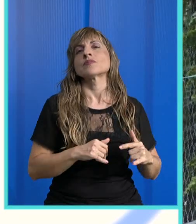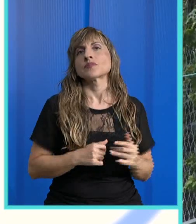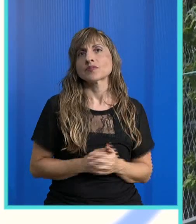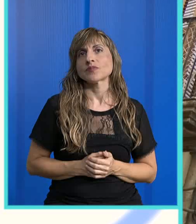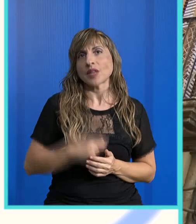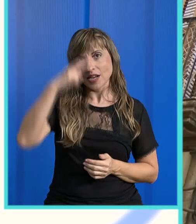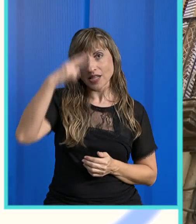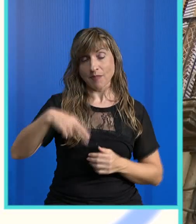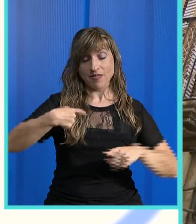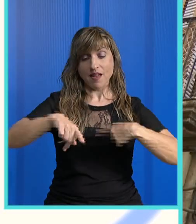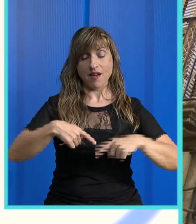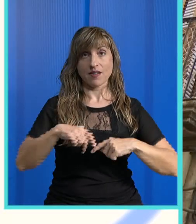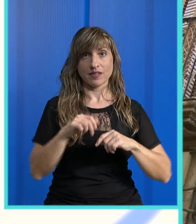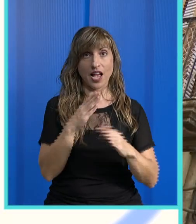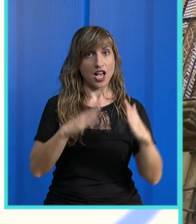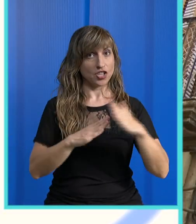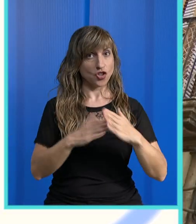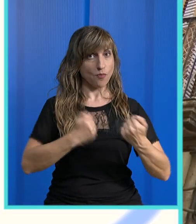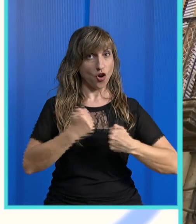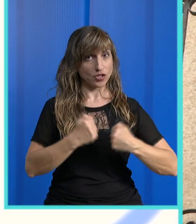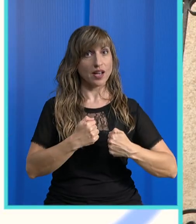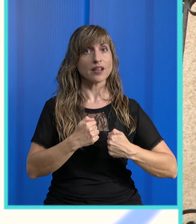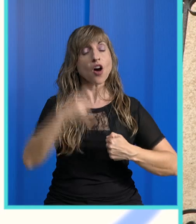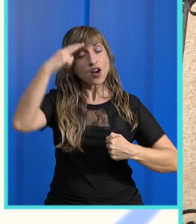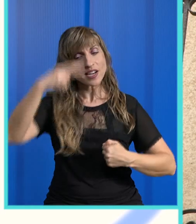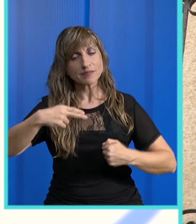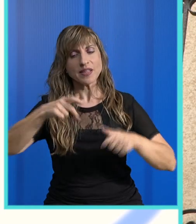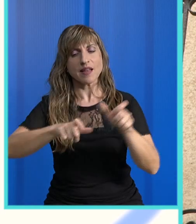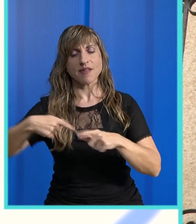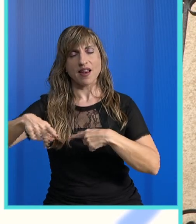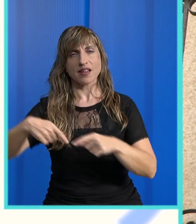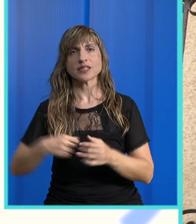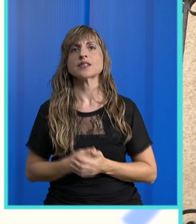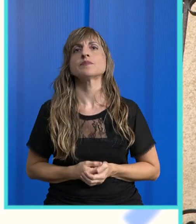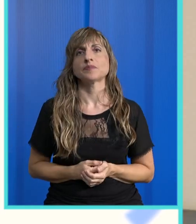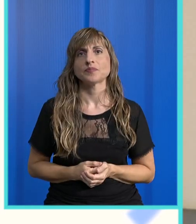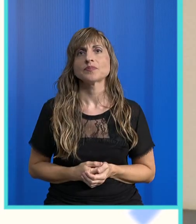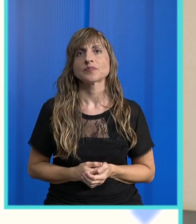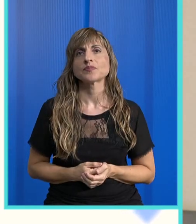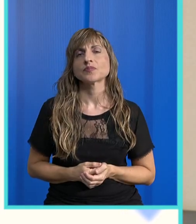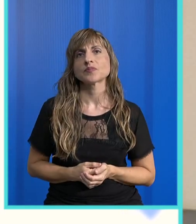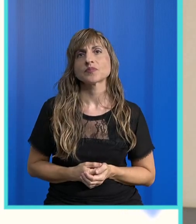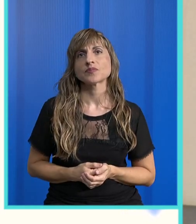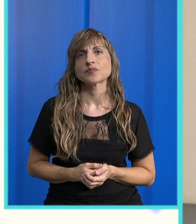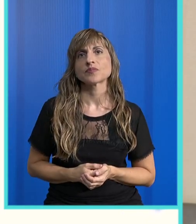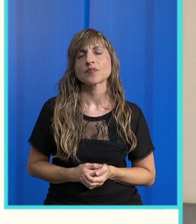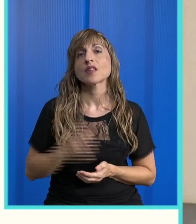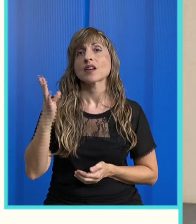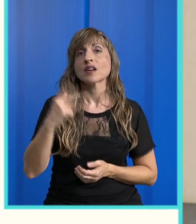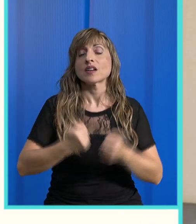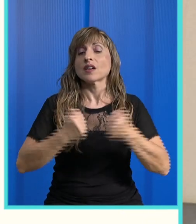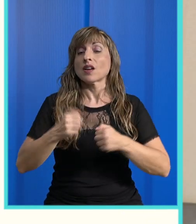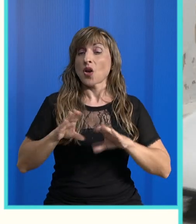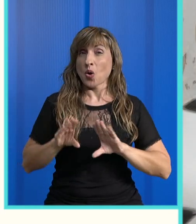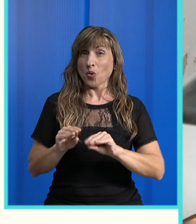de trànsit stop cotxes o respecte els vianants Alguns conductors explica l'associació de veïns utilitzen els carrers del